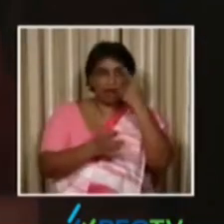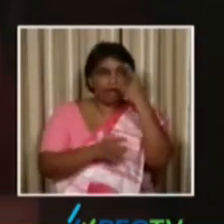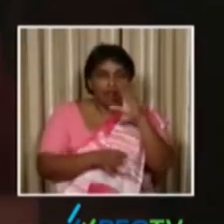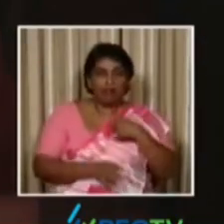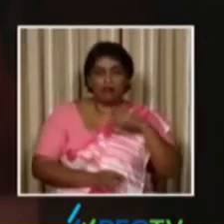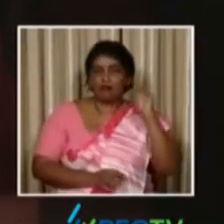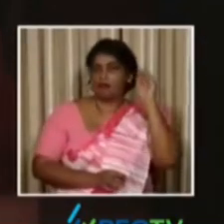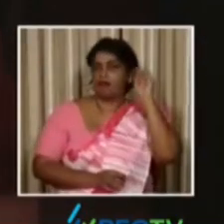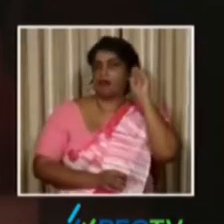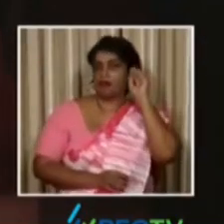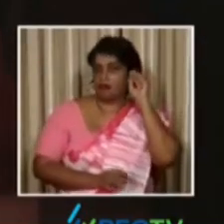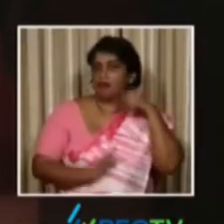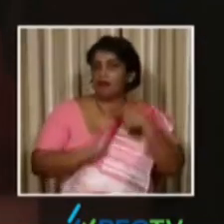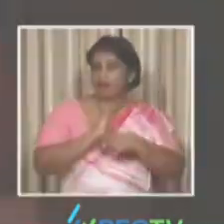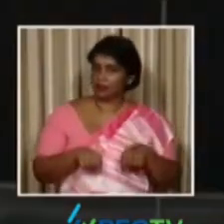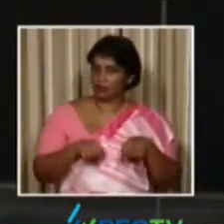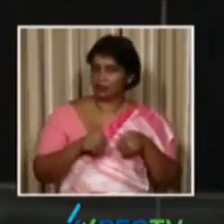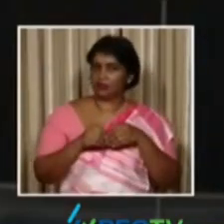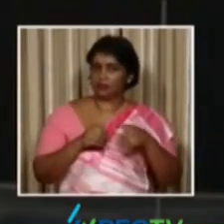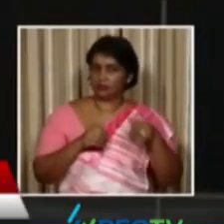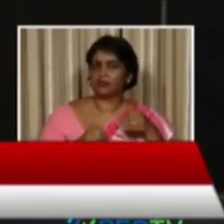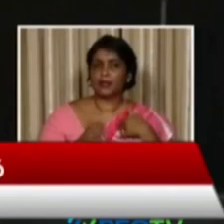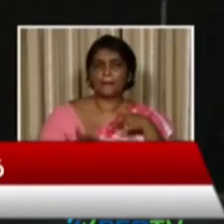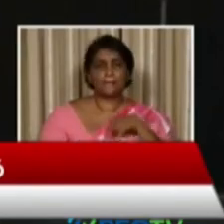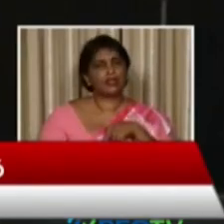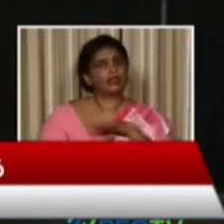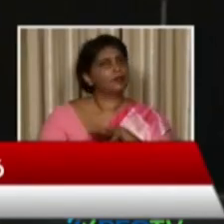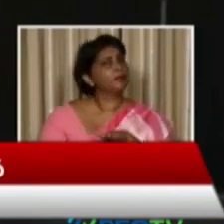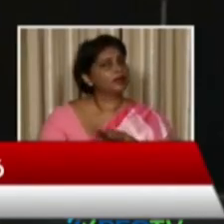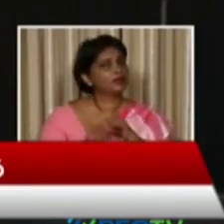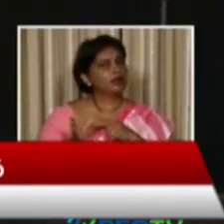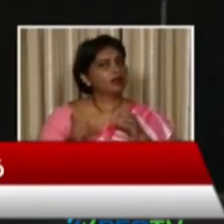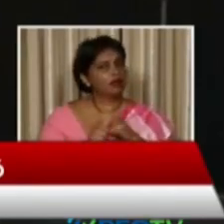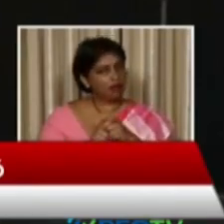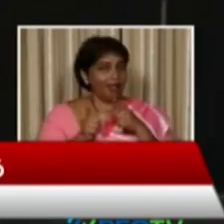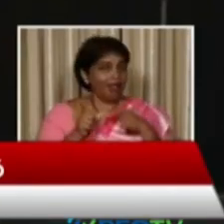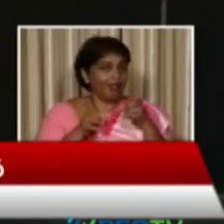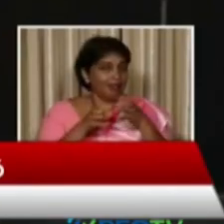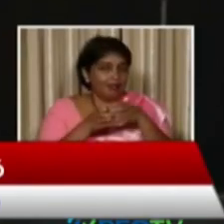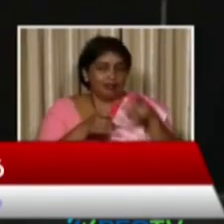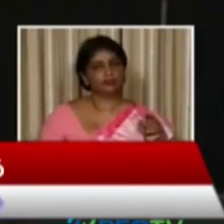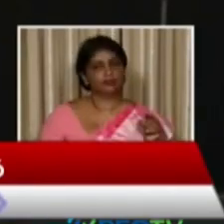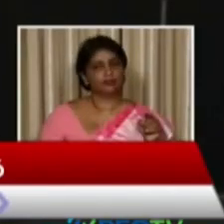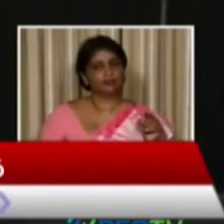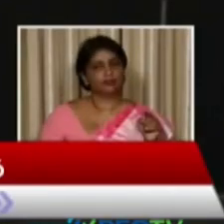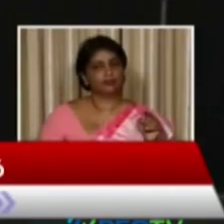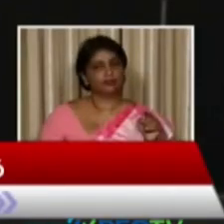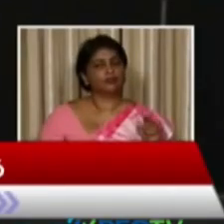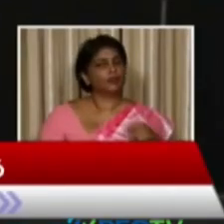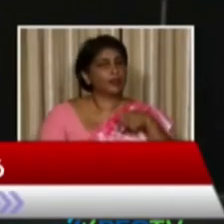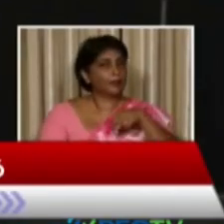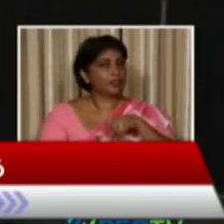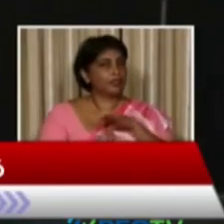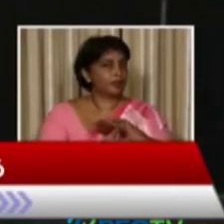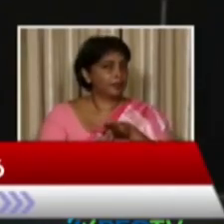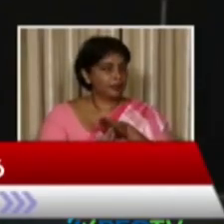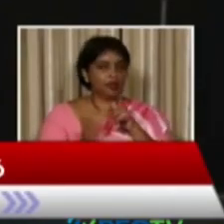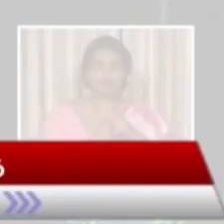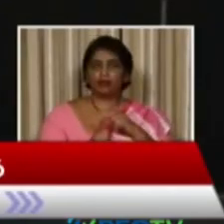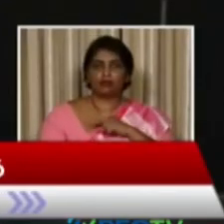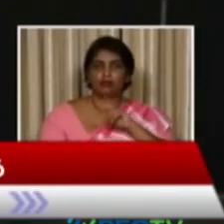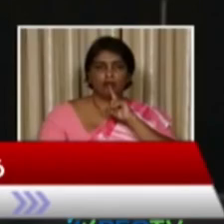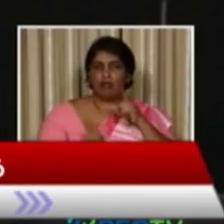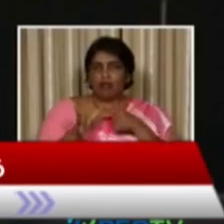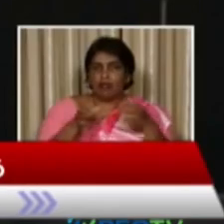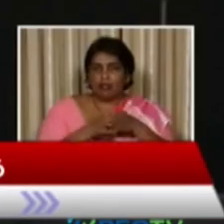දැනගන්නට ලැබුණේ මේක ලංකාවට එන නැවක් කියලා. මධ්‍යම පරිසර අධිකාරියෙන් පරීක්ෂණයක් පවත්වනවා. ඒ වගේම මධ්‍යම පරිසර අධිකාරියට දැනුම් දීලා නැහැ.